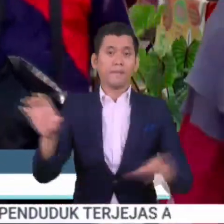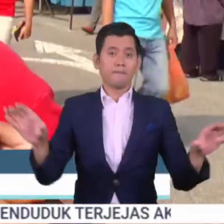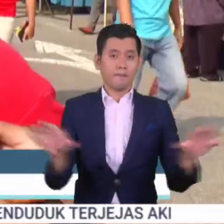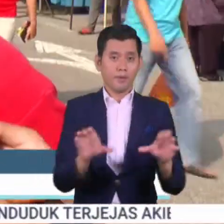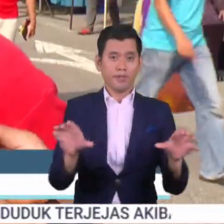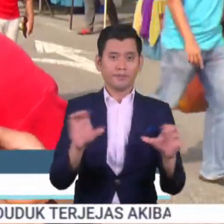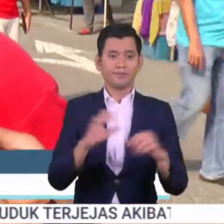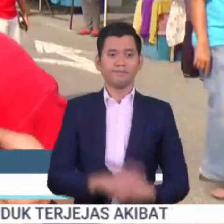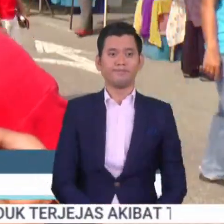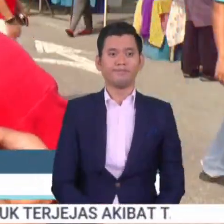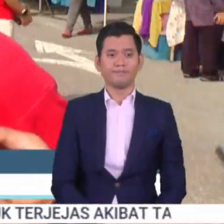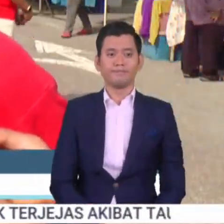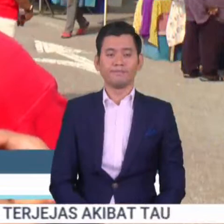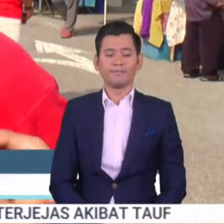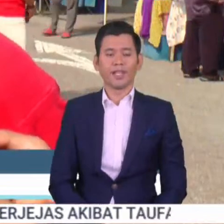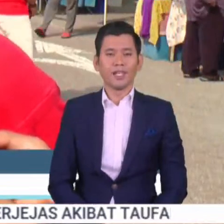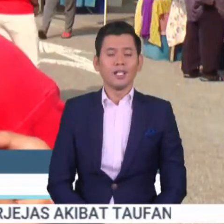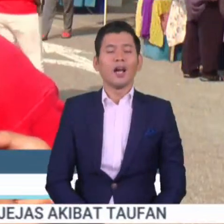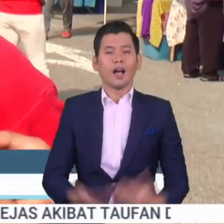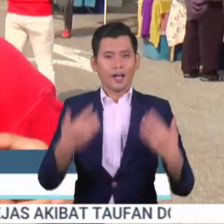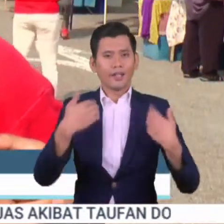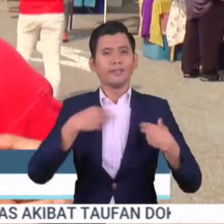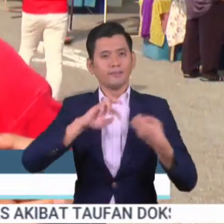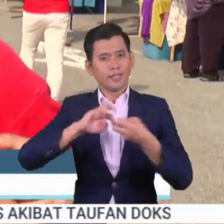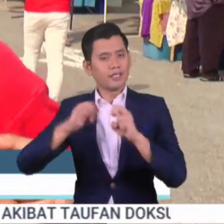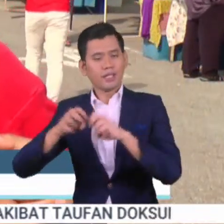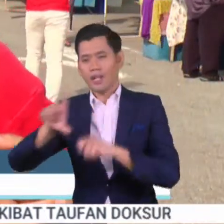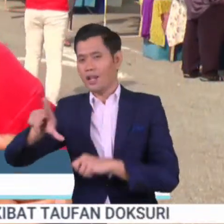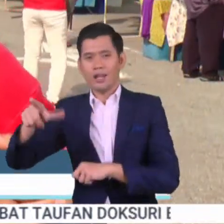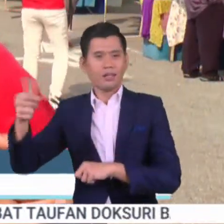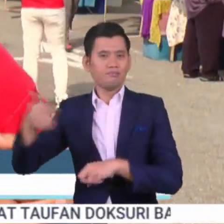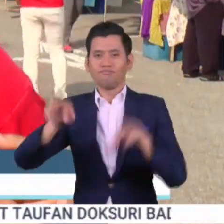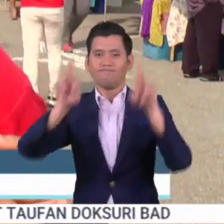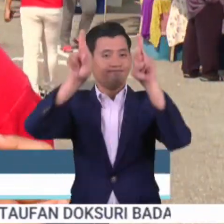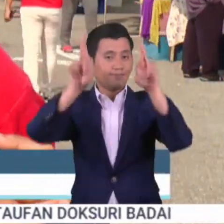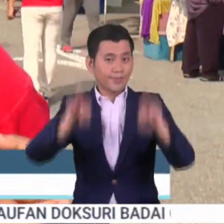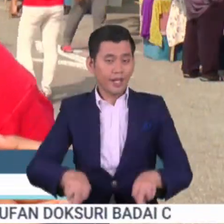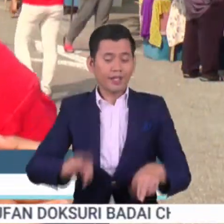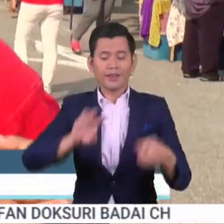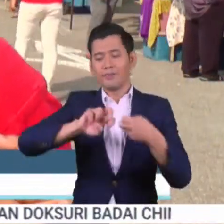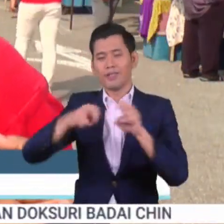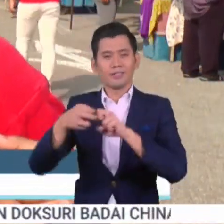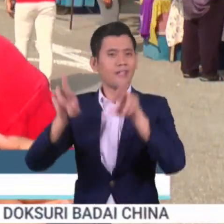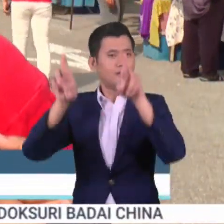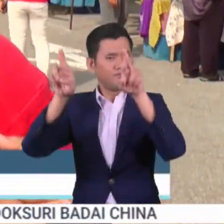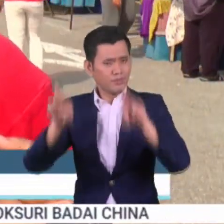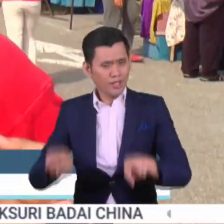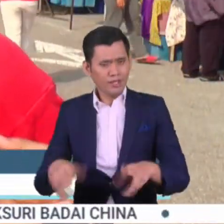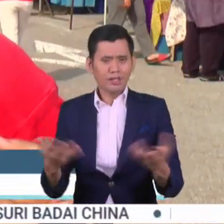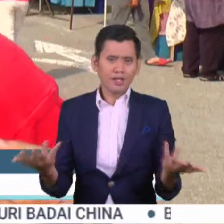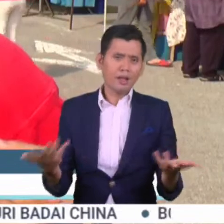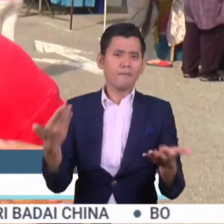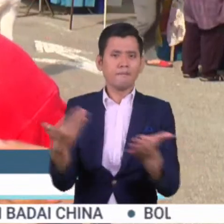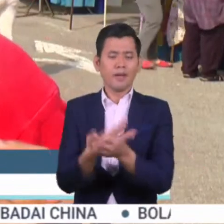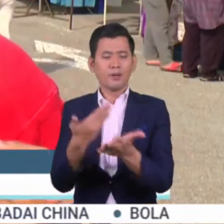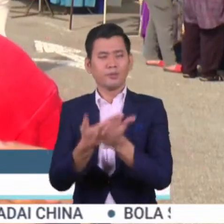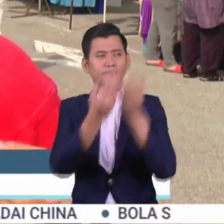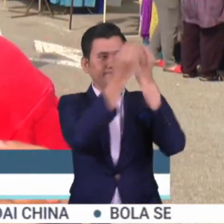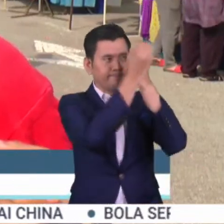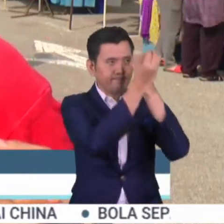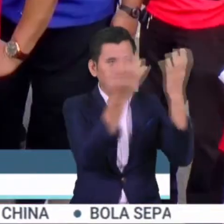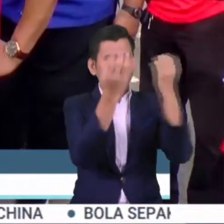lakukan. Dan ada mungkin permasalahan rakyat itu sendiri, masalah rakyat yang baru nak